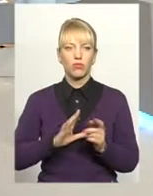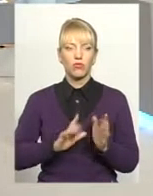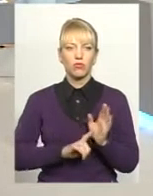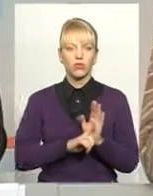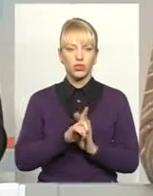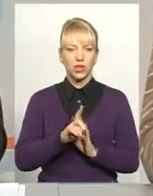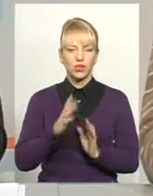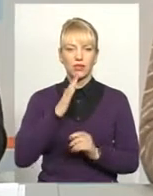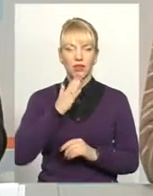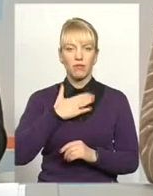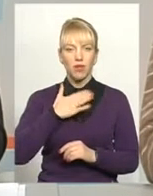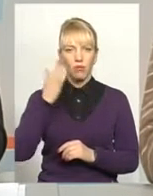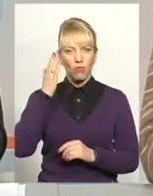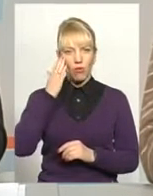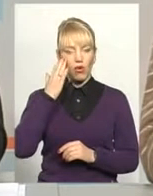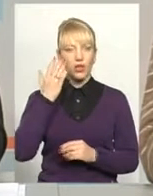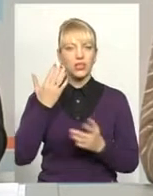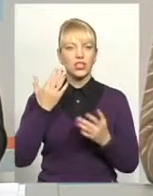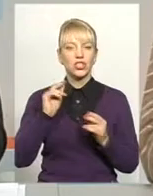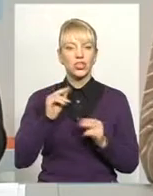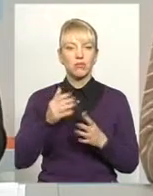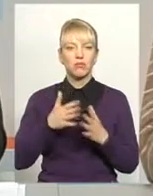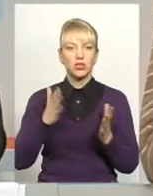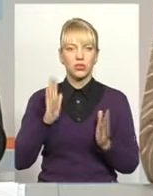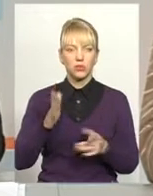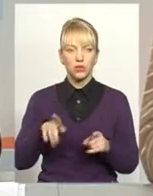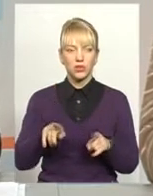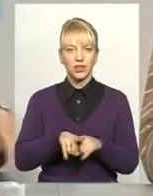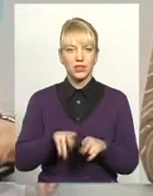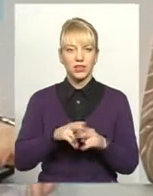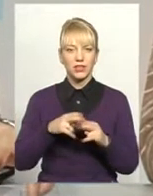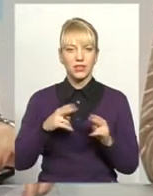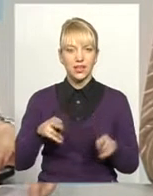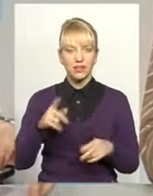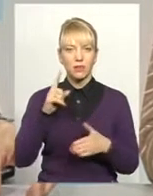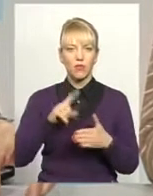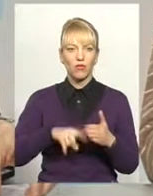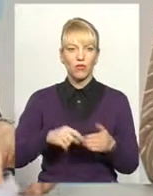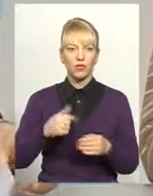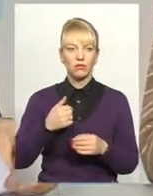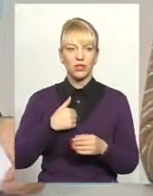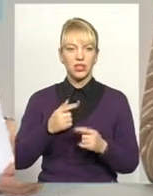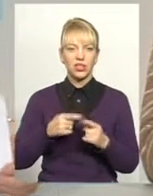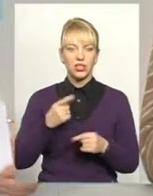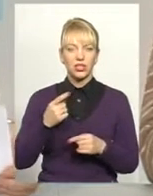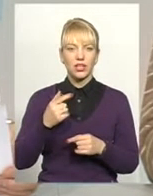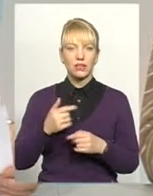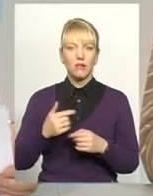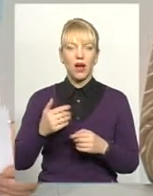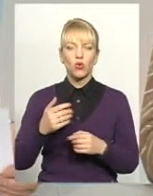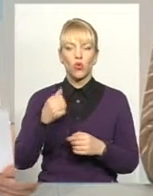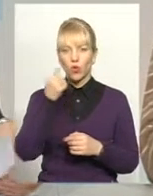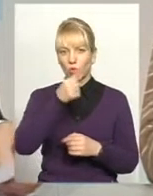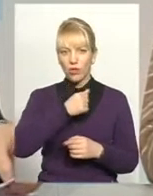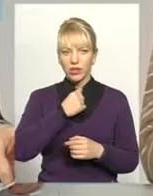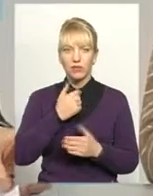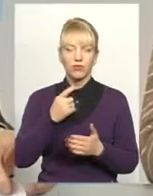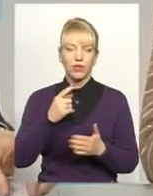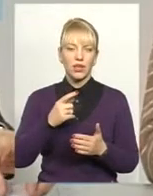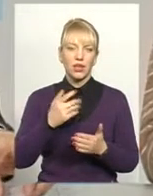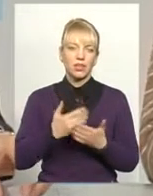більше буде отаких станцій, повірте мені, що через пару років, можливо, 5, 6, 7,